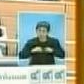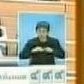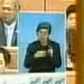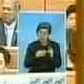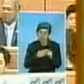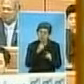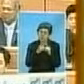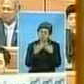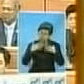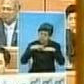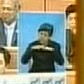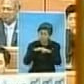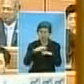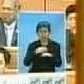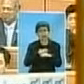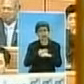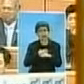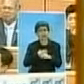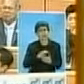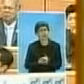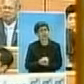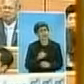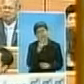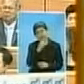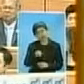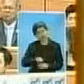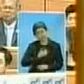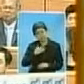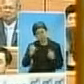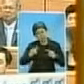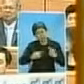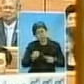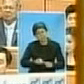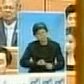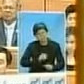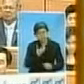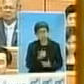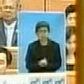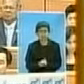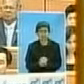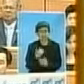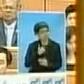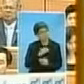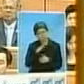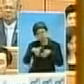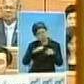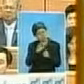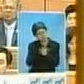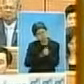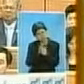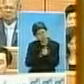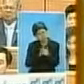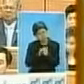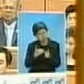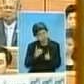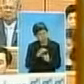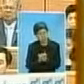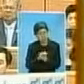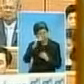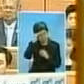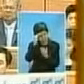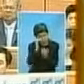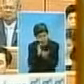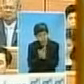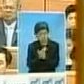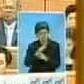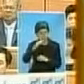พูดถึงคุณทักษิณใช่มั้ยหรือคุณทคุณชพรไม่ได้อยู่ในตำแหน่งที่พูดไงแต่สมัยคุณสุเทพเนี่ยไอ้วทการเผอบ้านเผ่าเมืองออกทุกวันไงอื